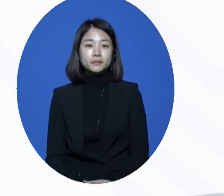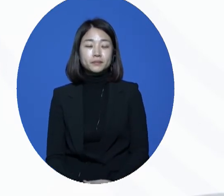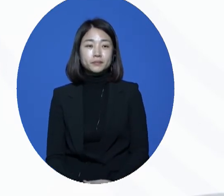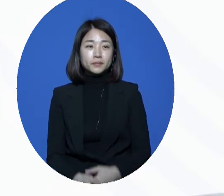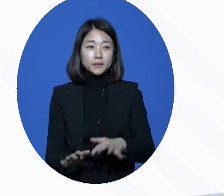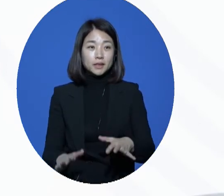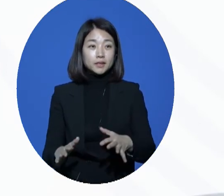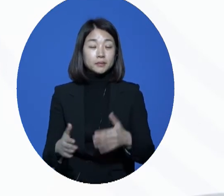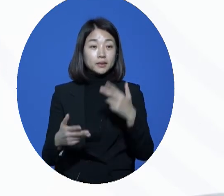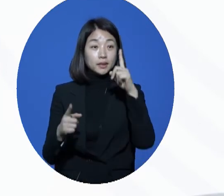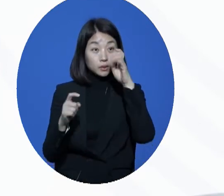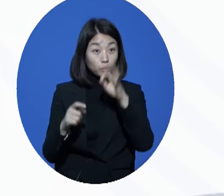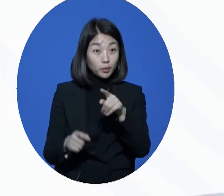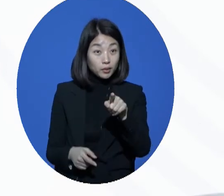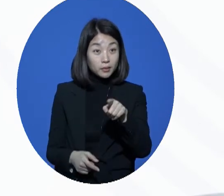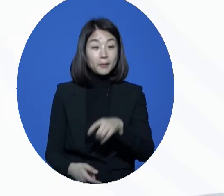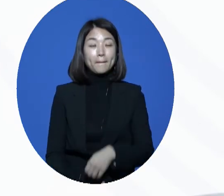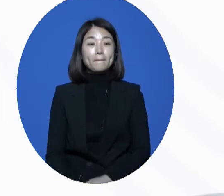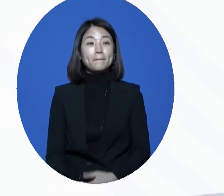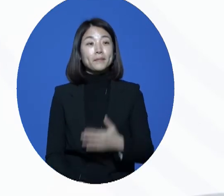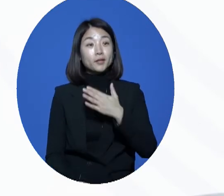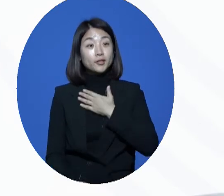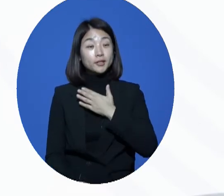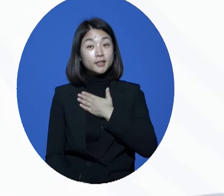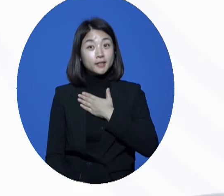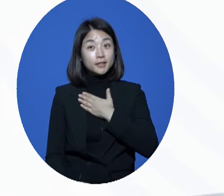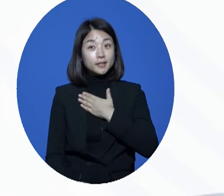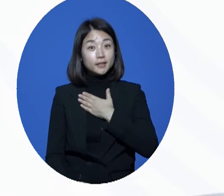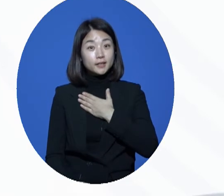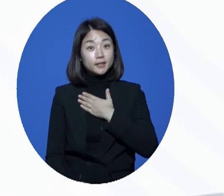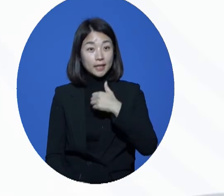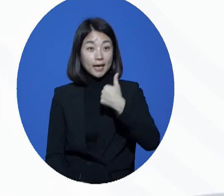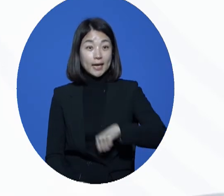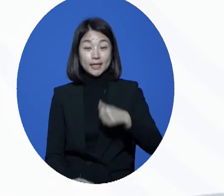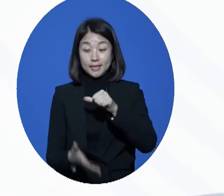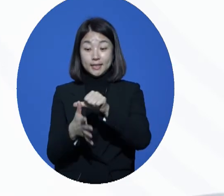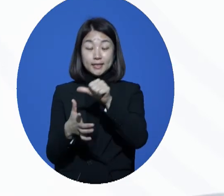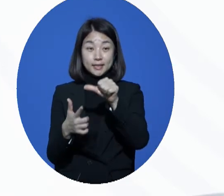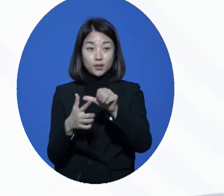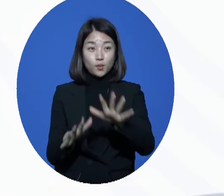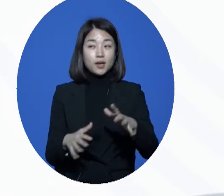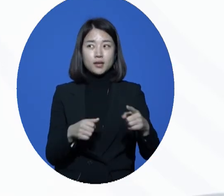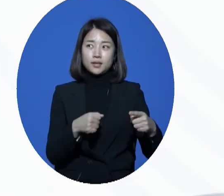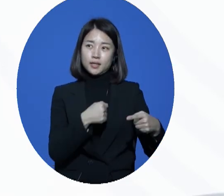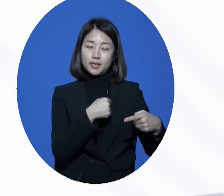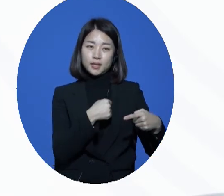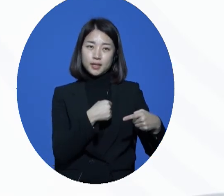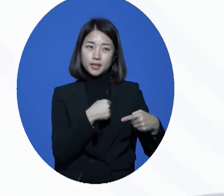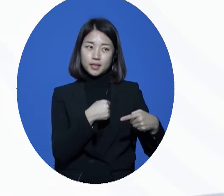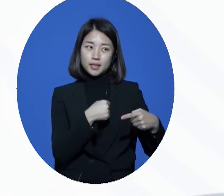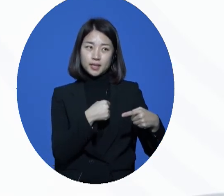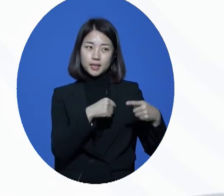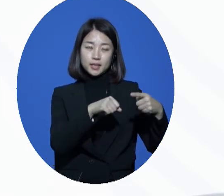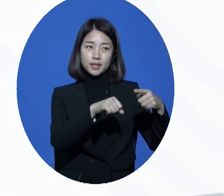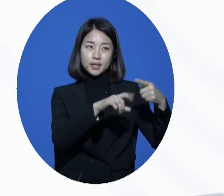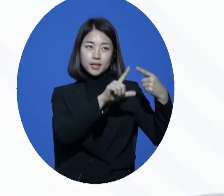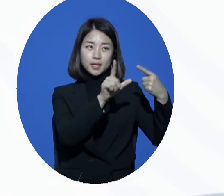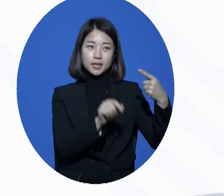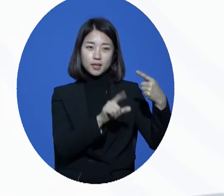지금 화면에 보이는 사진은 저희 아이들인데요. 올해 1월에 줌 수업을 하는